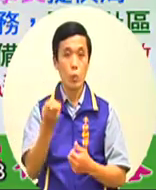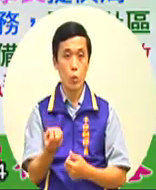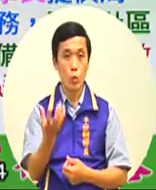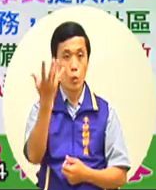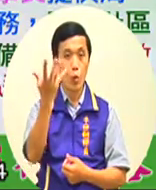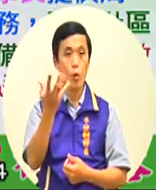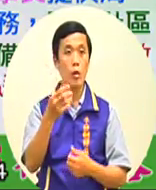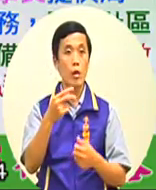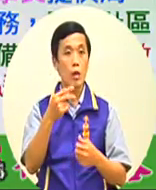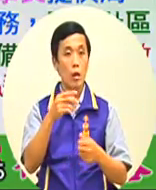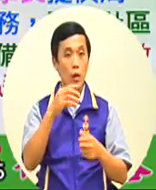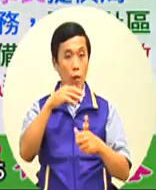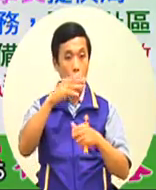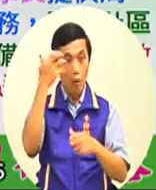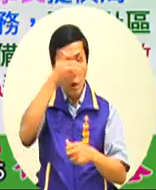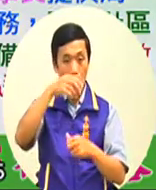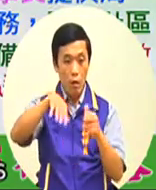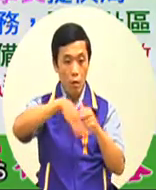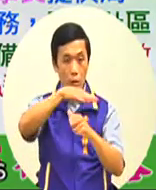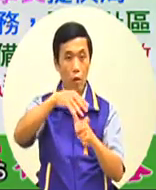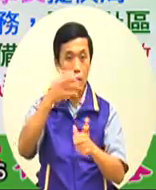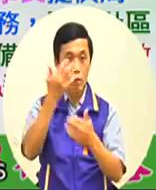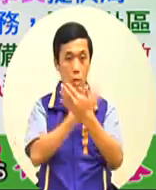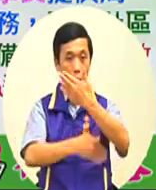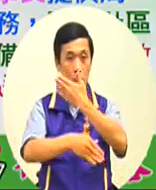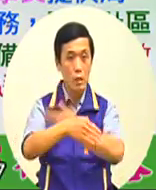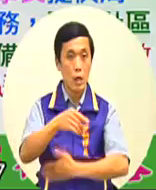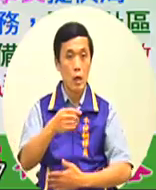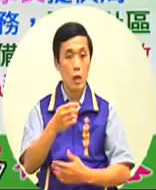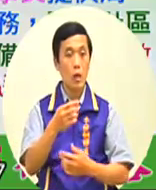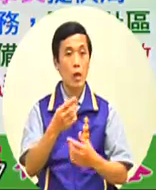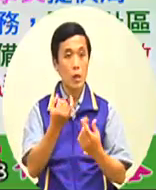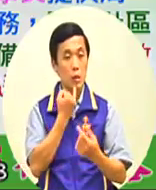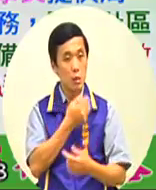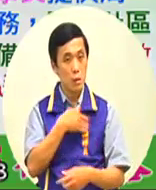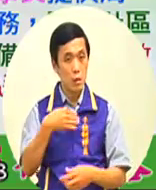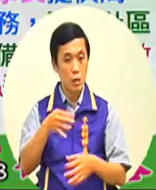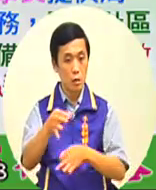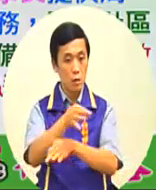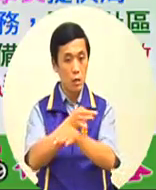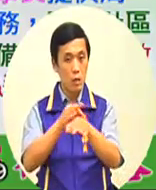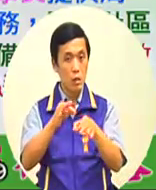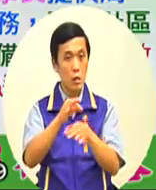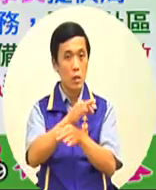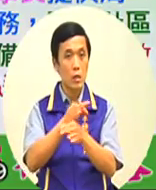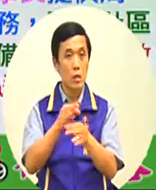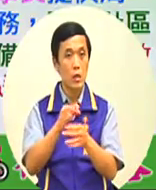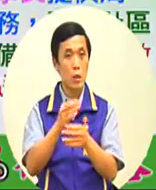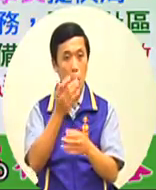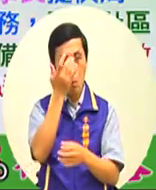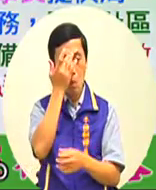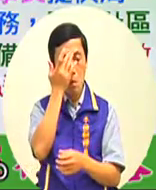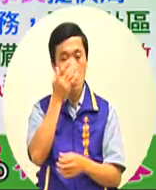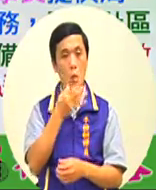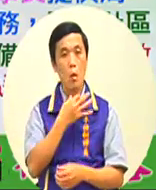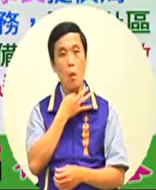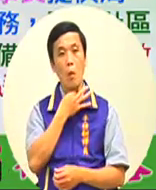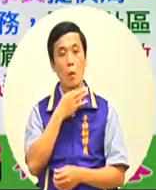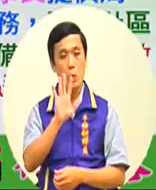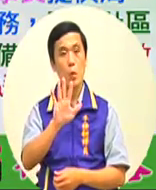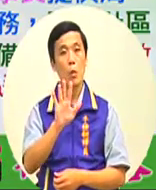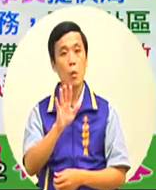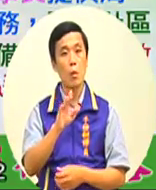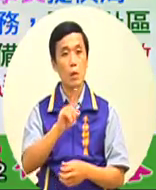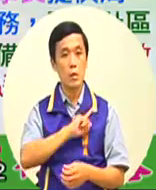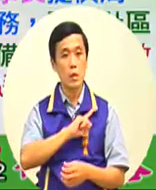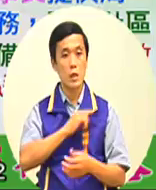友也许有经济上的状况啊，有困难点，但是也无法自理他